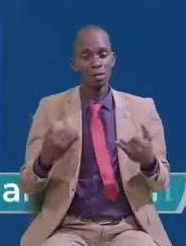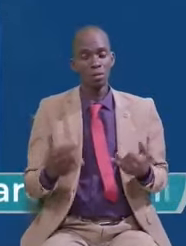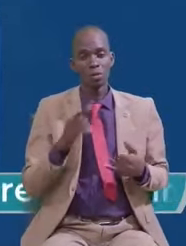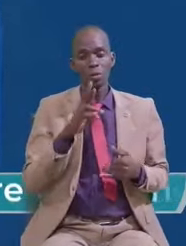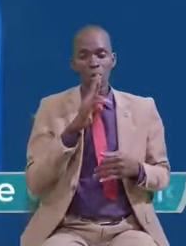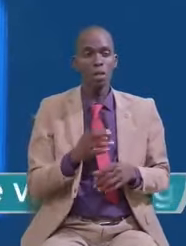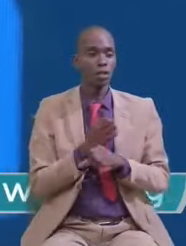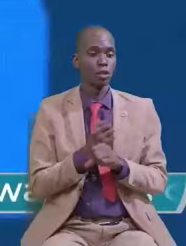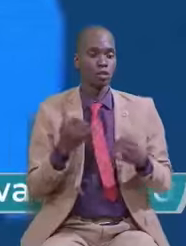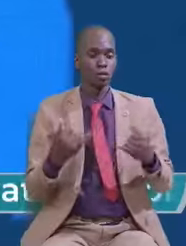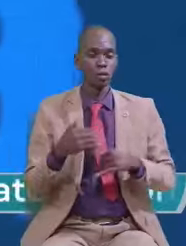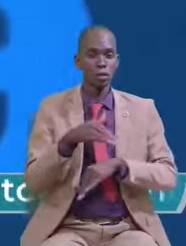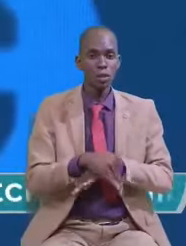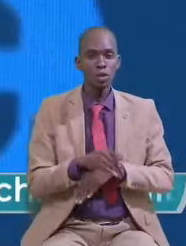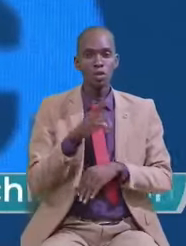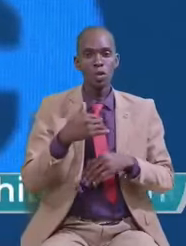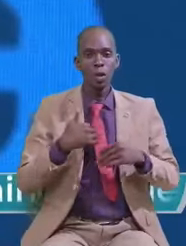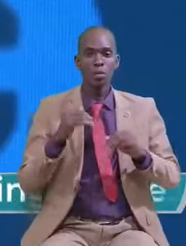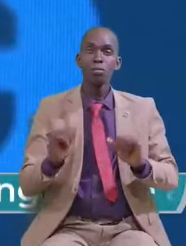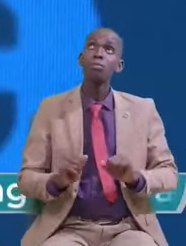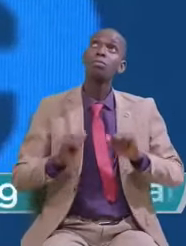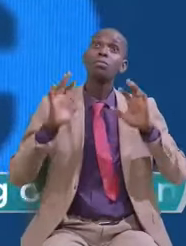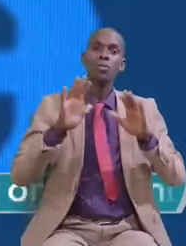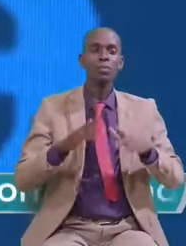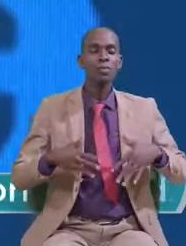Vous êtes né de nouveau. Vous avez donné votre vie au Seigneur.